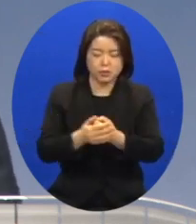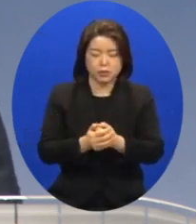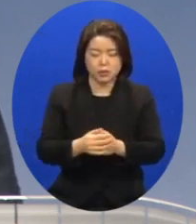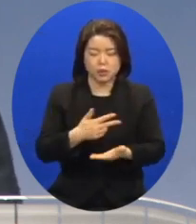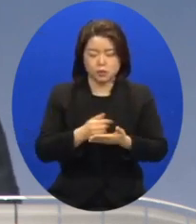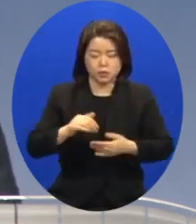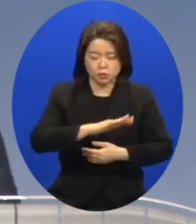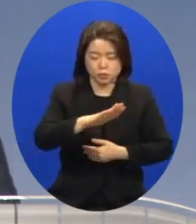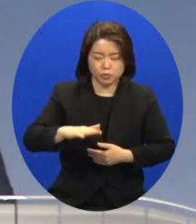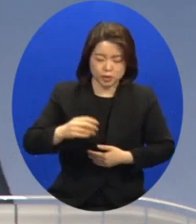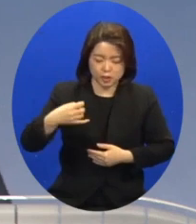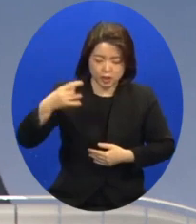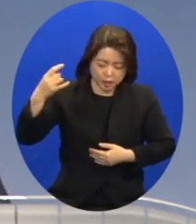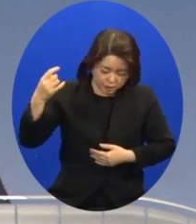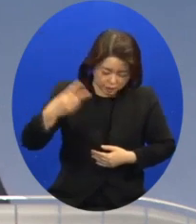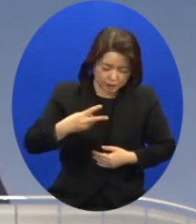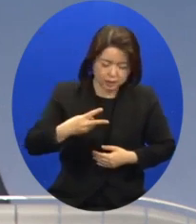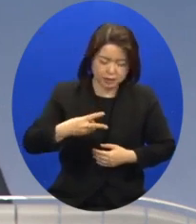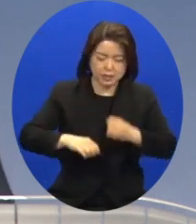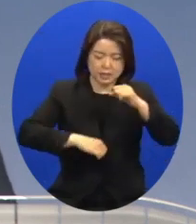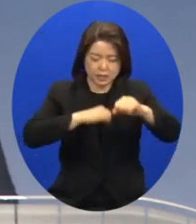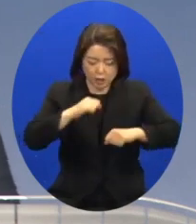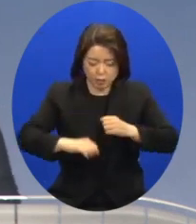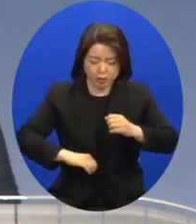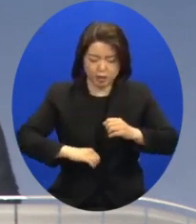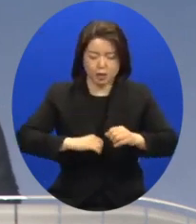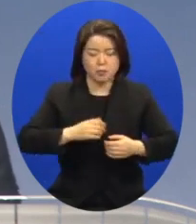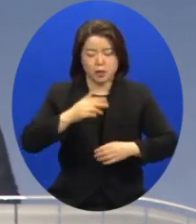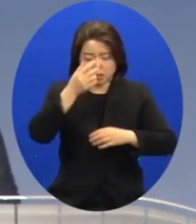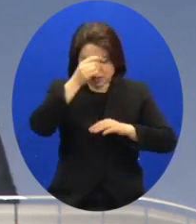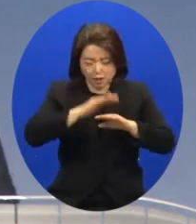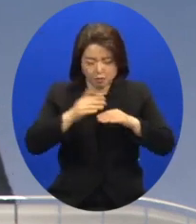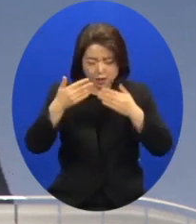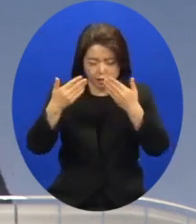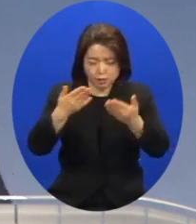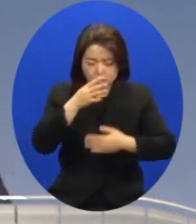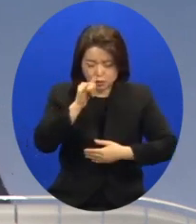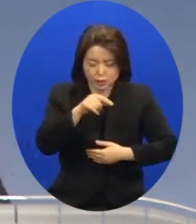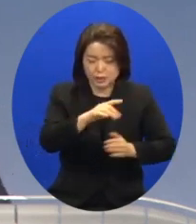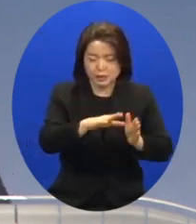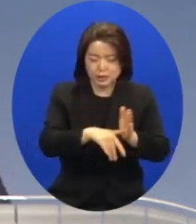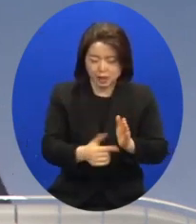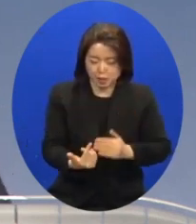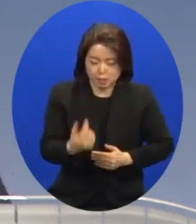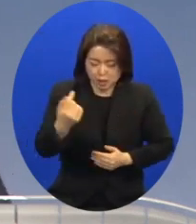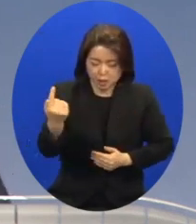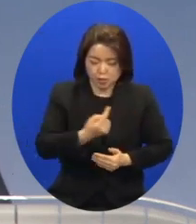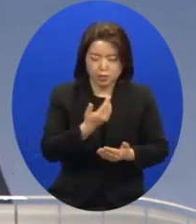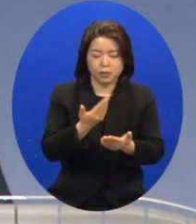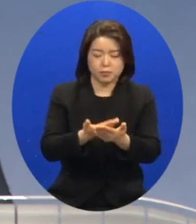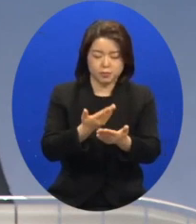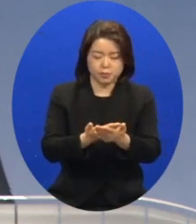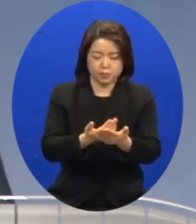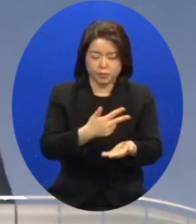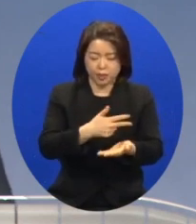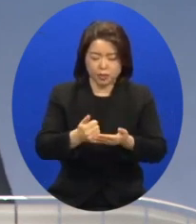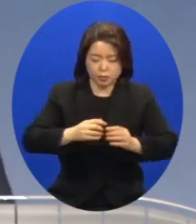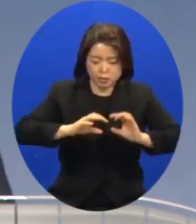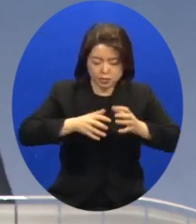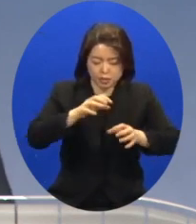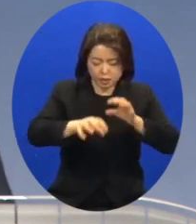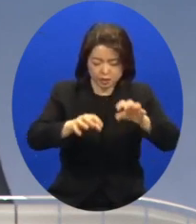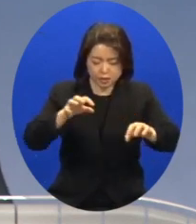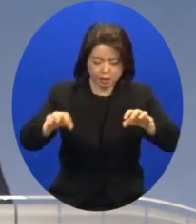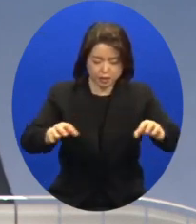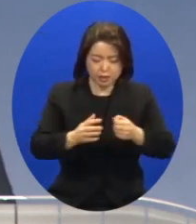다시 자유롭게 마음껏 하나님께 예배할 수 있는 그때가 속히 오게 해 주옵소서. 주님, 세계 각